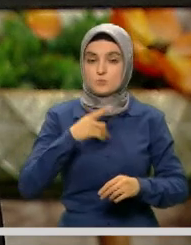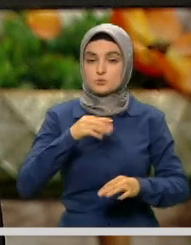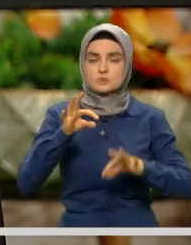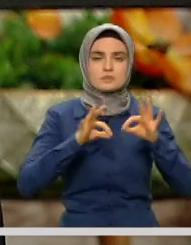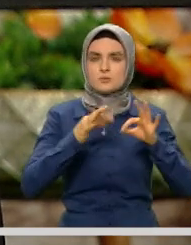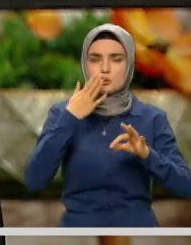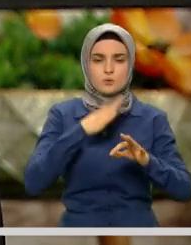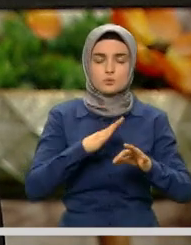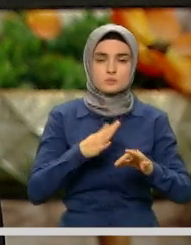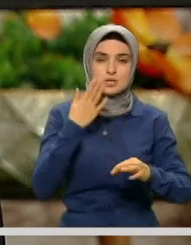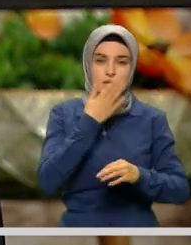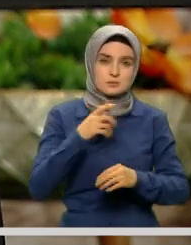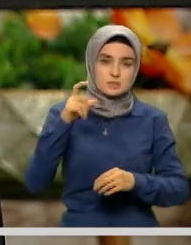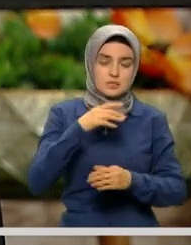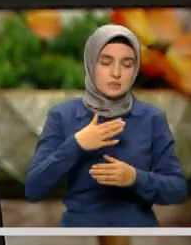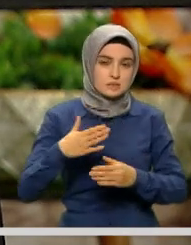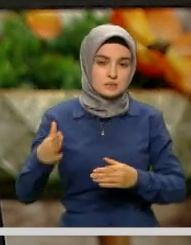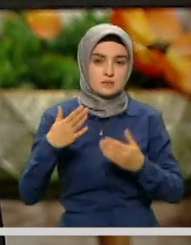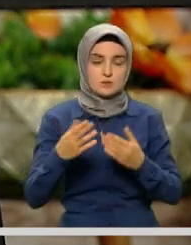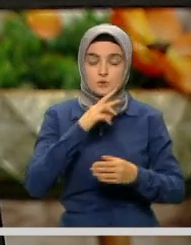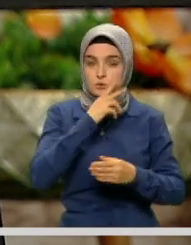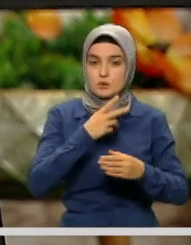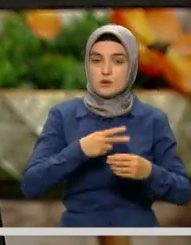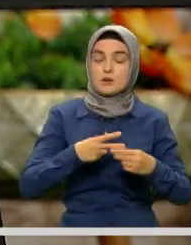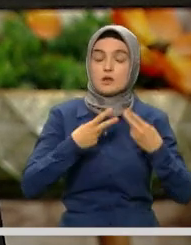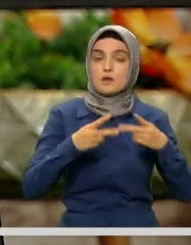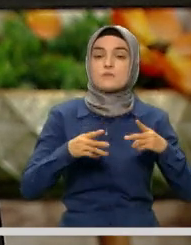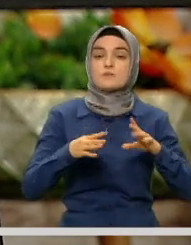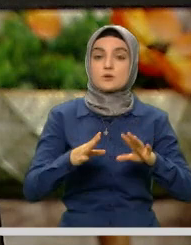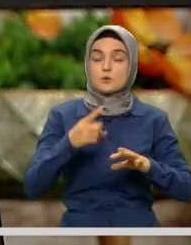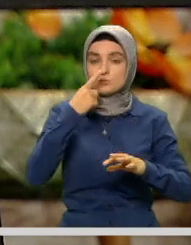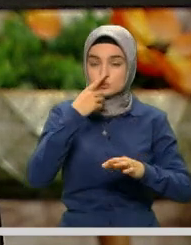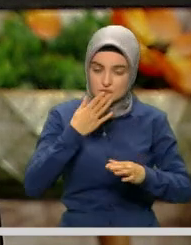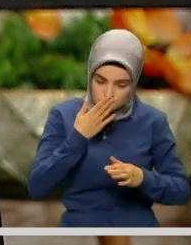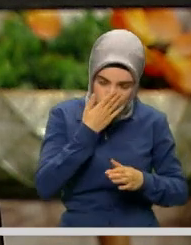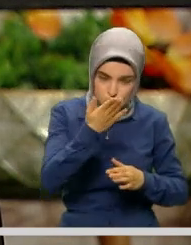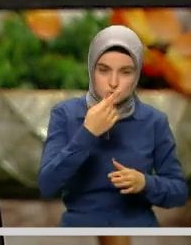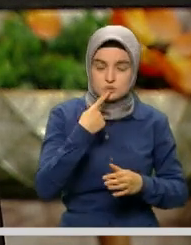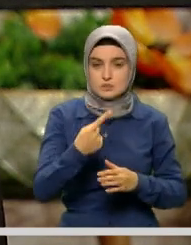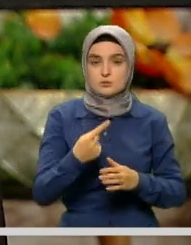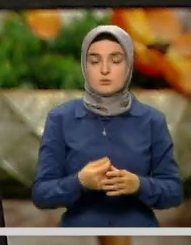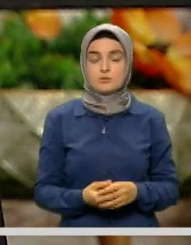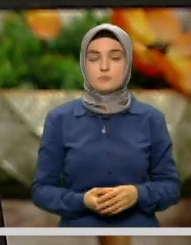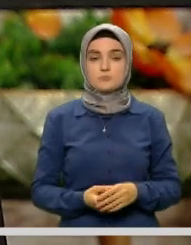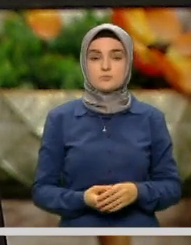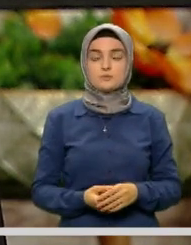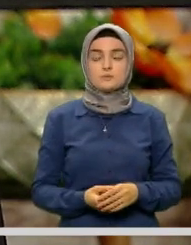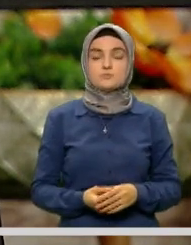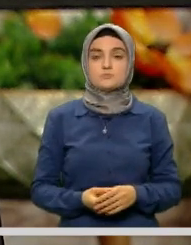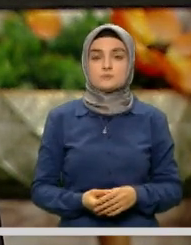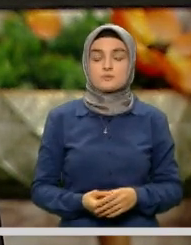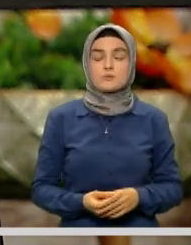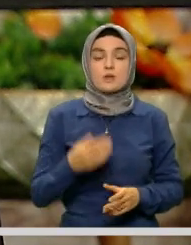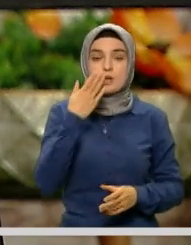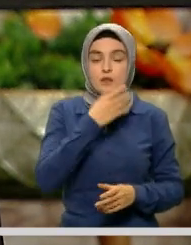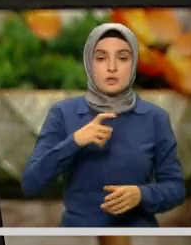değerlendiremiyorsak, Ramazan geçtiği halde günahları affedilmeyenin burnu yerde sürtülsün diyorsa Efendimiz Aleyhisselatü Vesselam, demek ki Ramazan